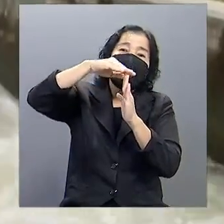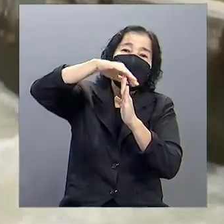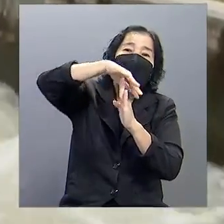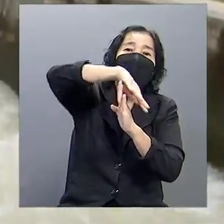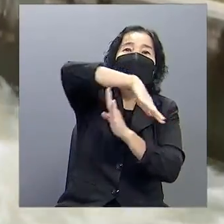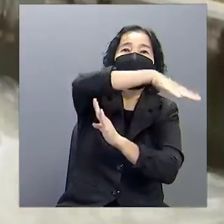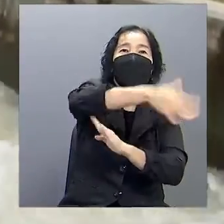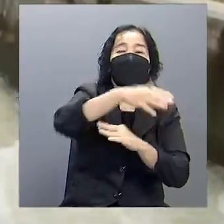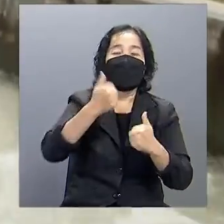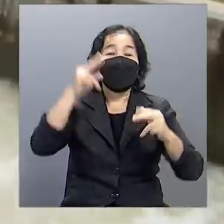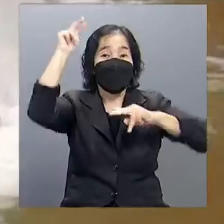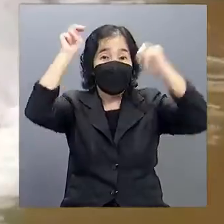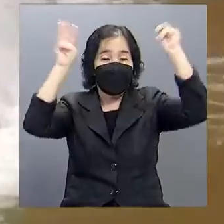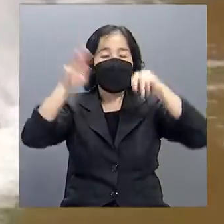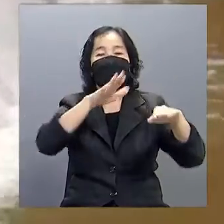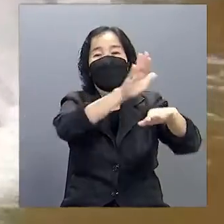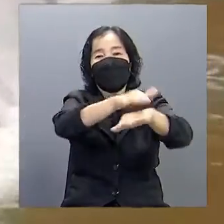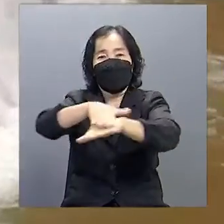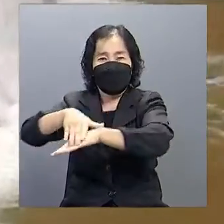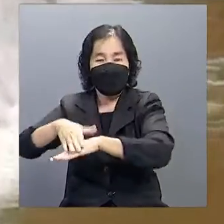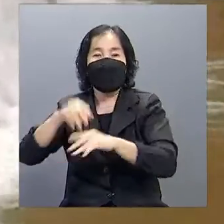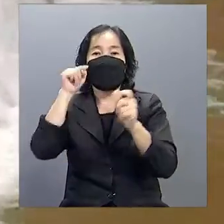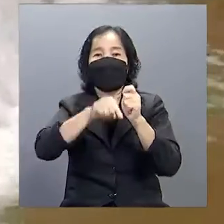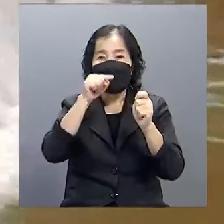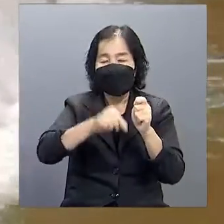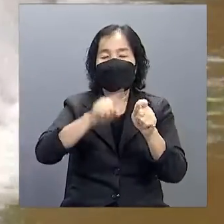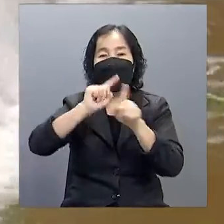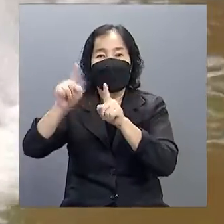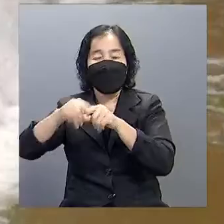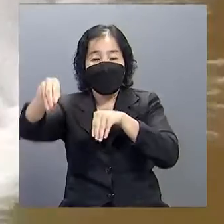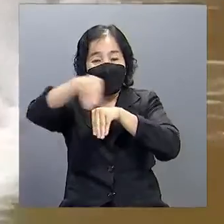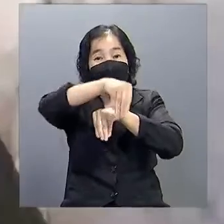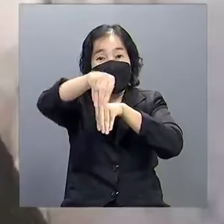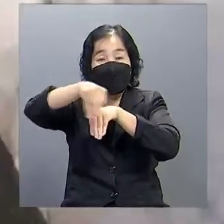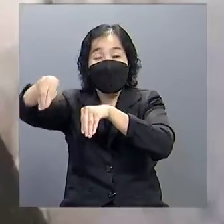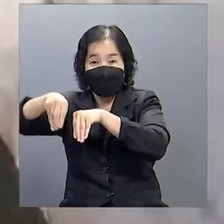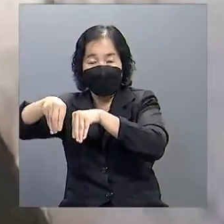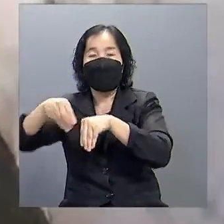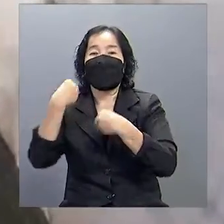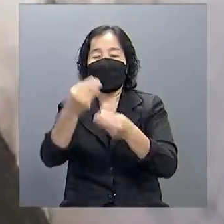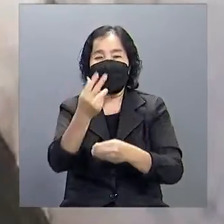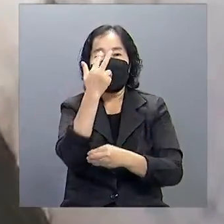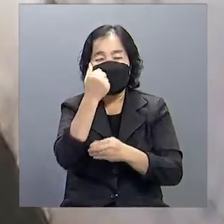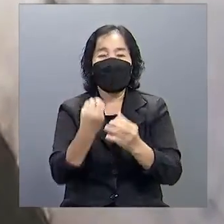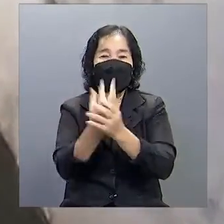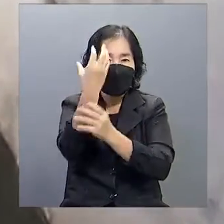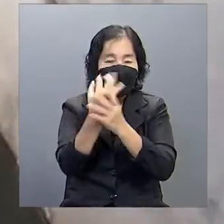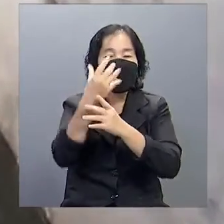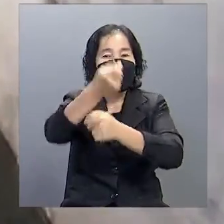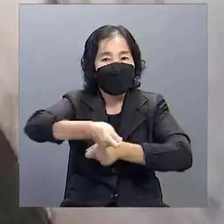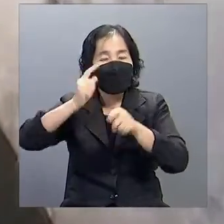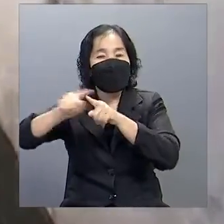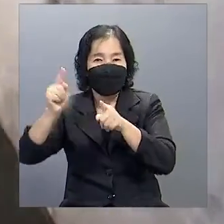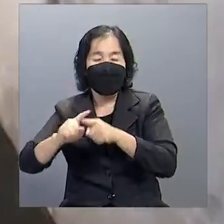เตือนประชาชนในพื้นที่อำเภอไพศาลีและอำเภอท่าตะโกที่อยู่ขอเส้นทางน้ำให้ระวังพืชผลทางการเกษตรที่อาจจะได้รับผลกระทบ